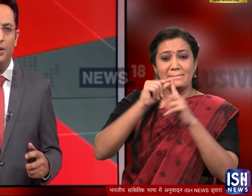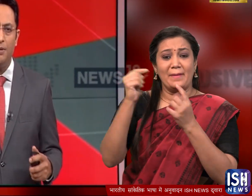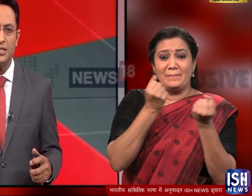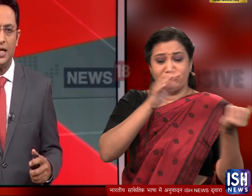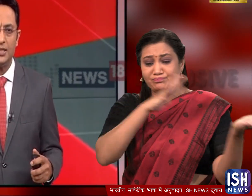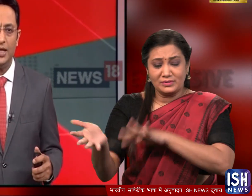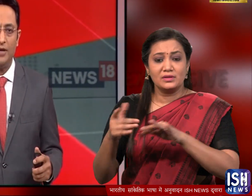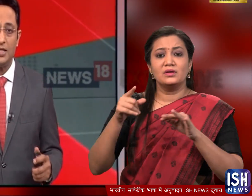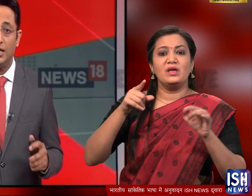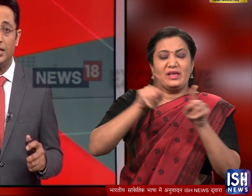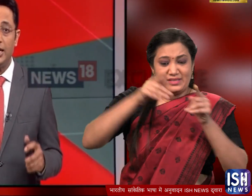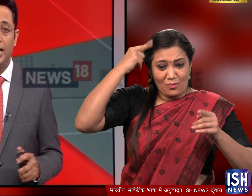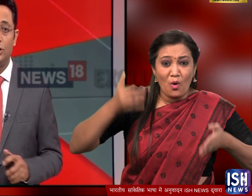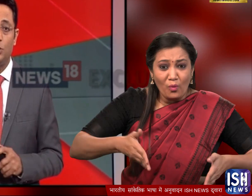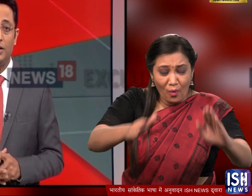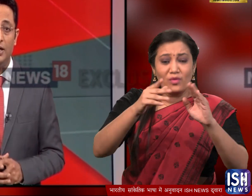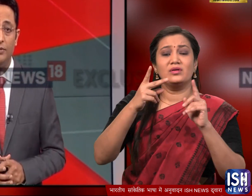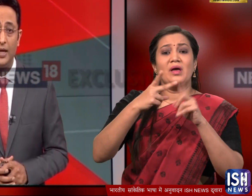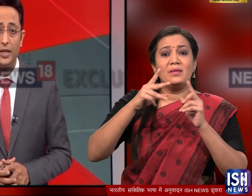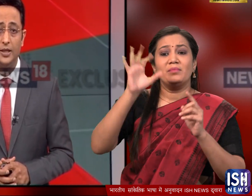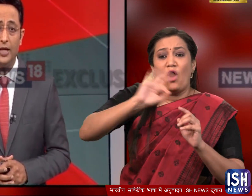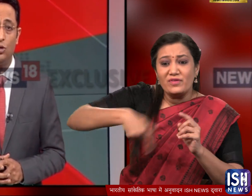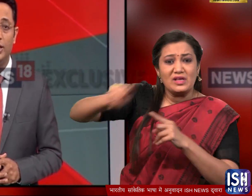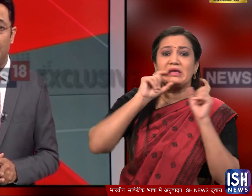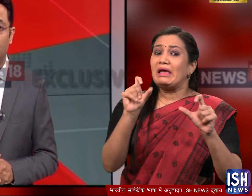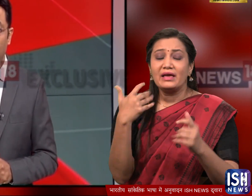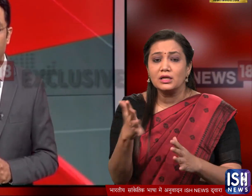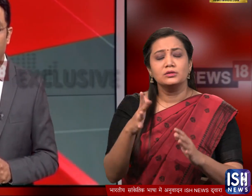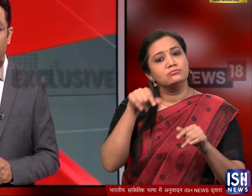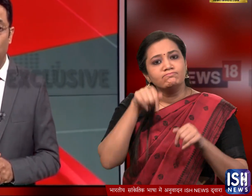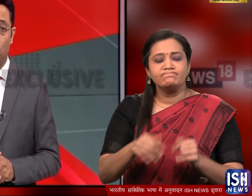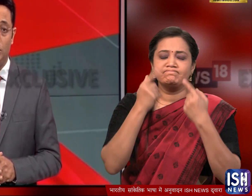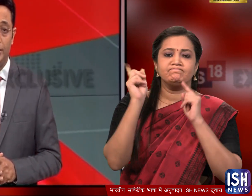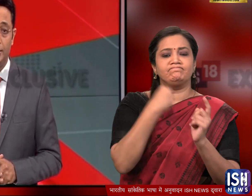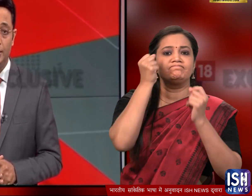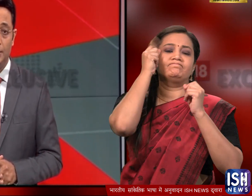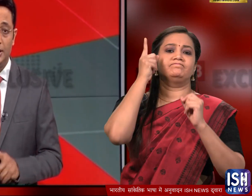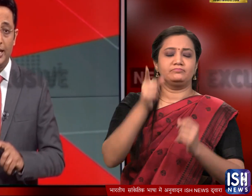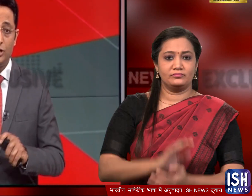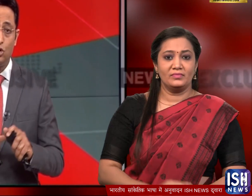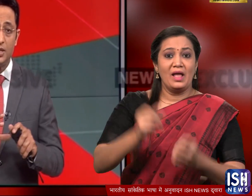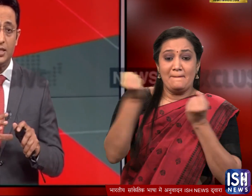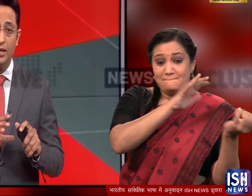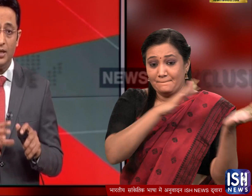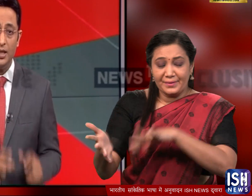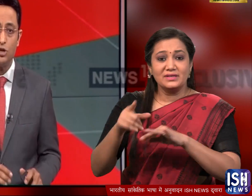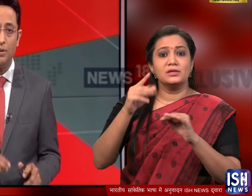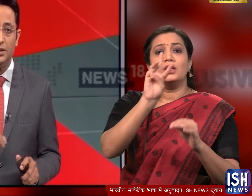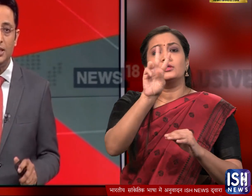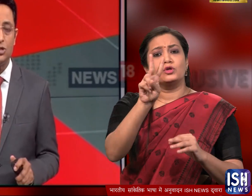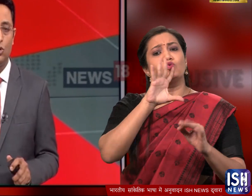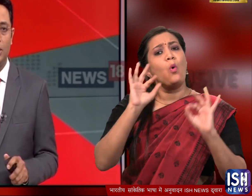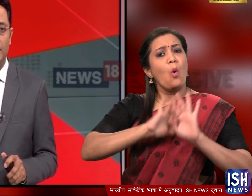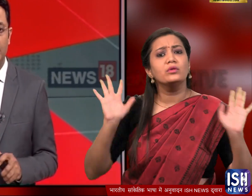यह कि एमपी में बस हादसे ने वहां सड़क की हालत और परिवहन विभाग के अधिकारियों की लापरवाही की पोल खोली। बताया गया कि जो बस नहर में गिरी